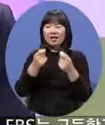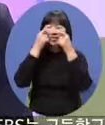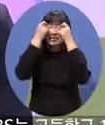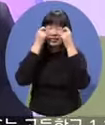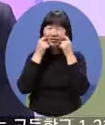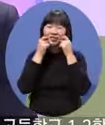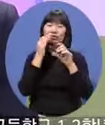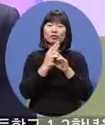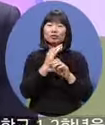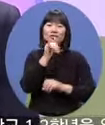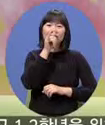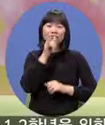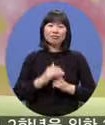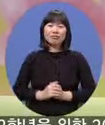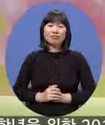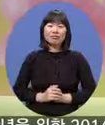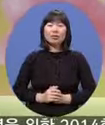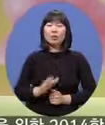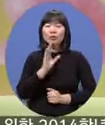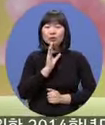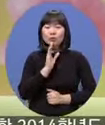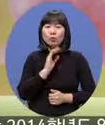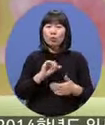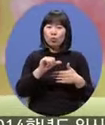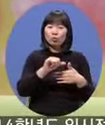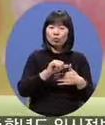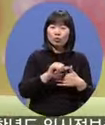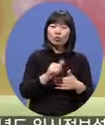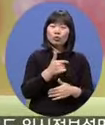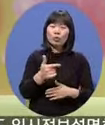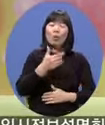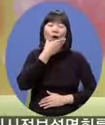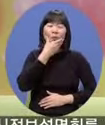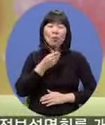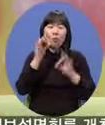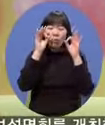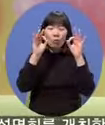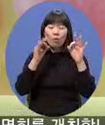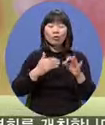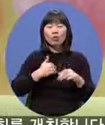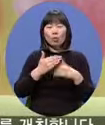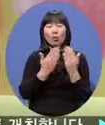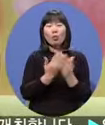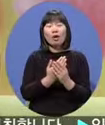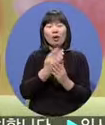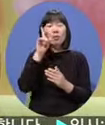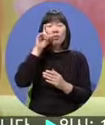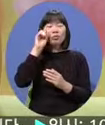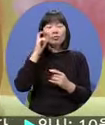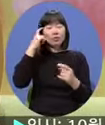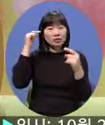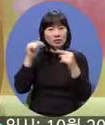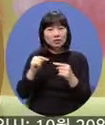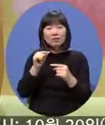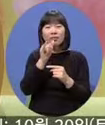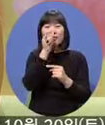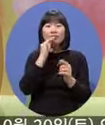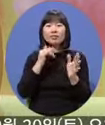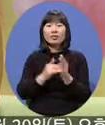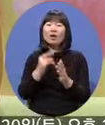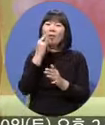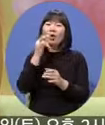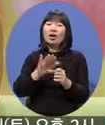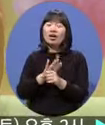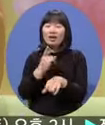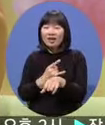훔치고 계시는데. 아, 정말 현구가 너무 행복해하는 게 저희한테 다 느껴졌어요. 네. 그리고 엄마